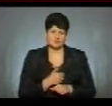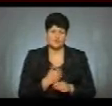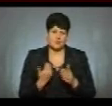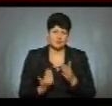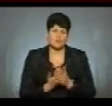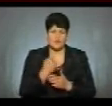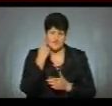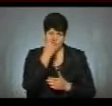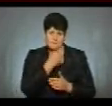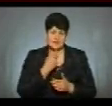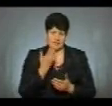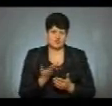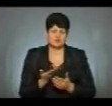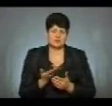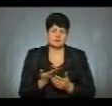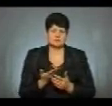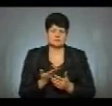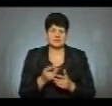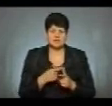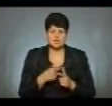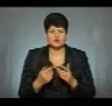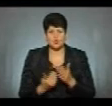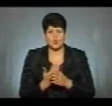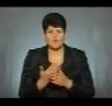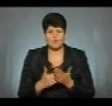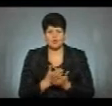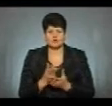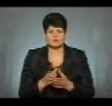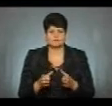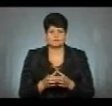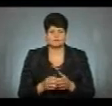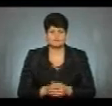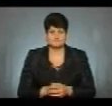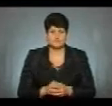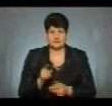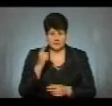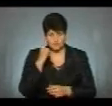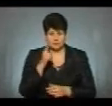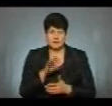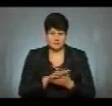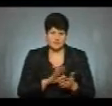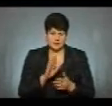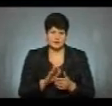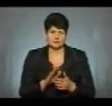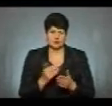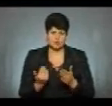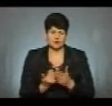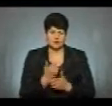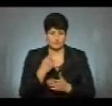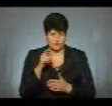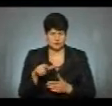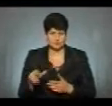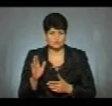нове обличчя, ніж нову політичну силу. Тобто, ви думаєте, буде далі запит на нові обличчя, чи все-таки